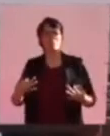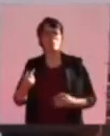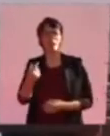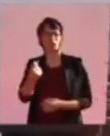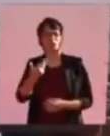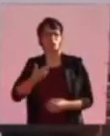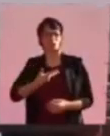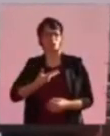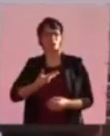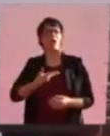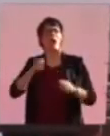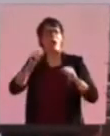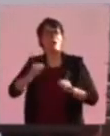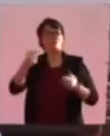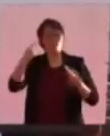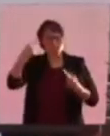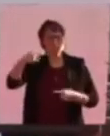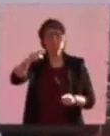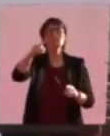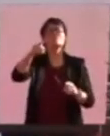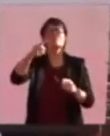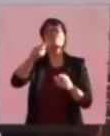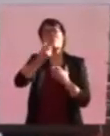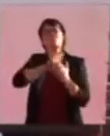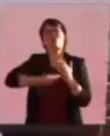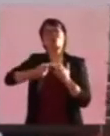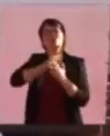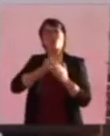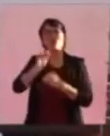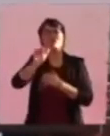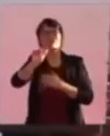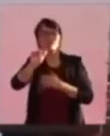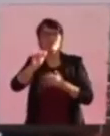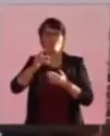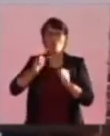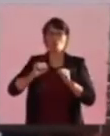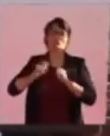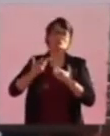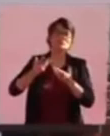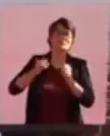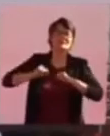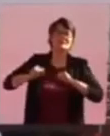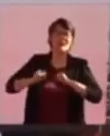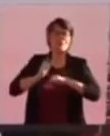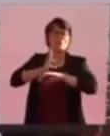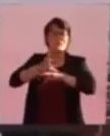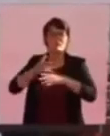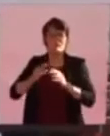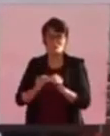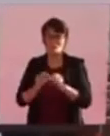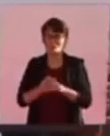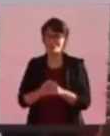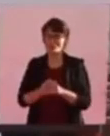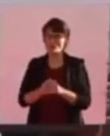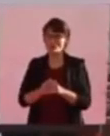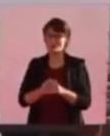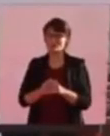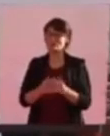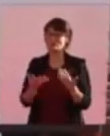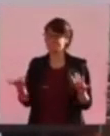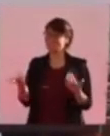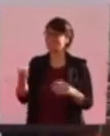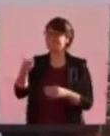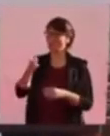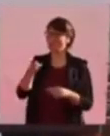la prevenzione ha bisogno di una logica medio lungo periodo di continuità negli interventi per questo